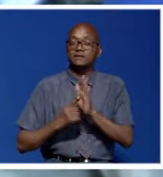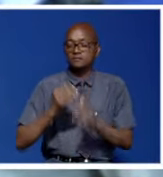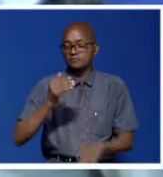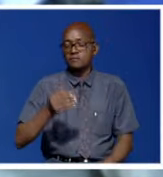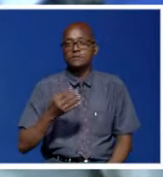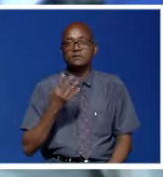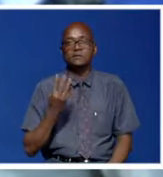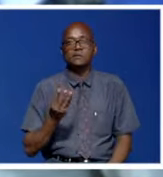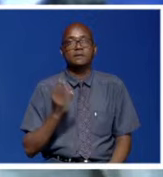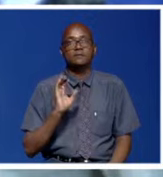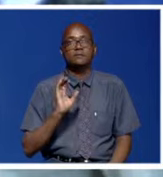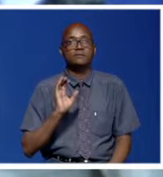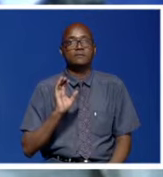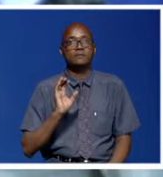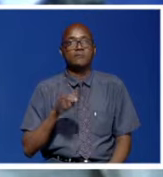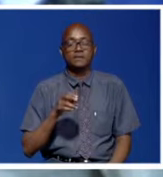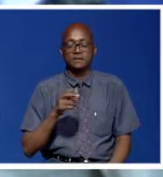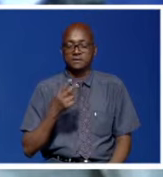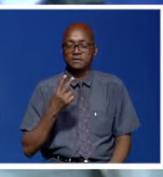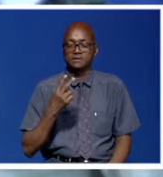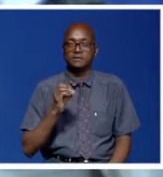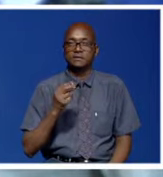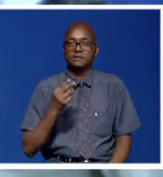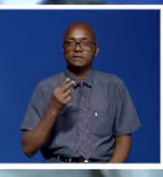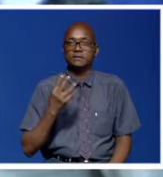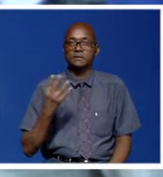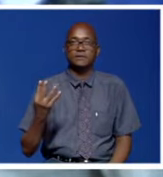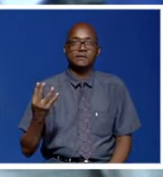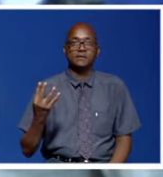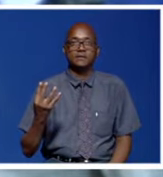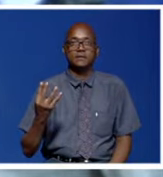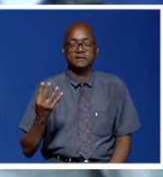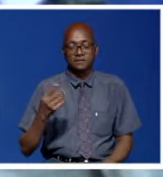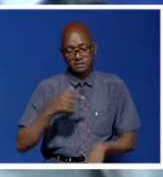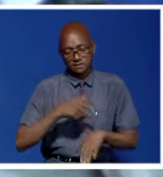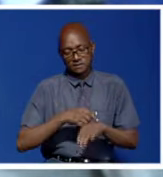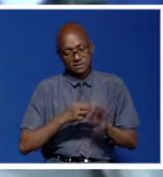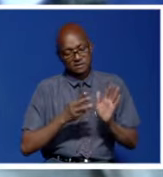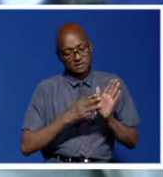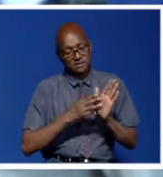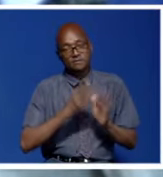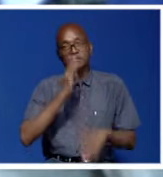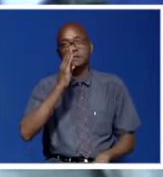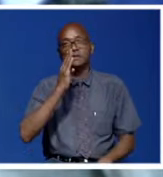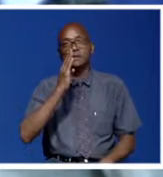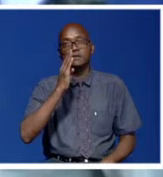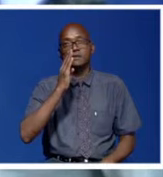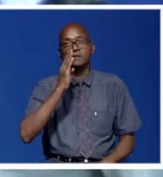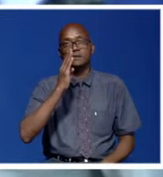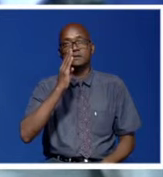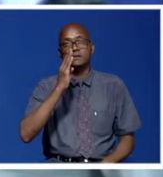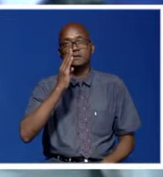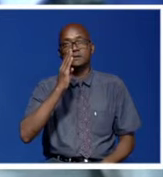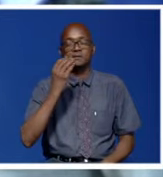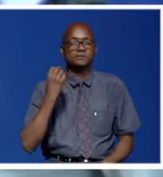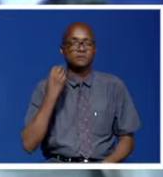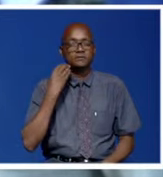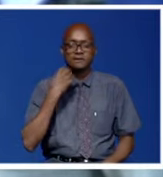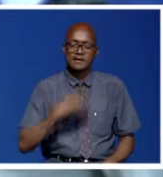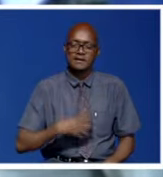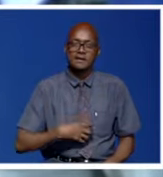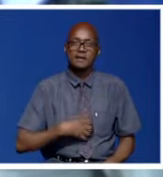mwezi wa 4 mwaka 2024 majira saa 8 mchana kamili, aliugua